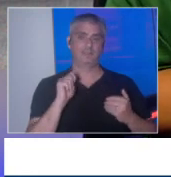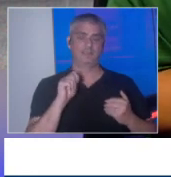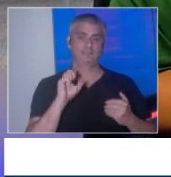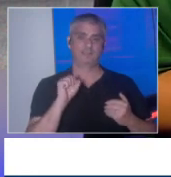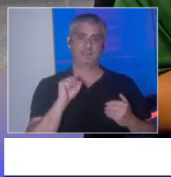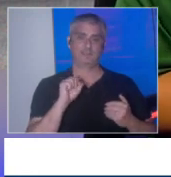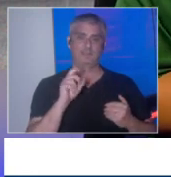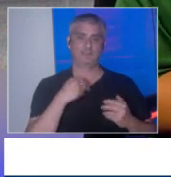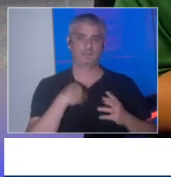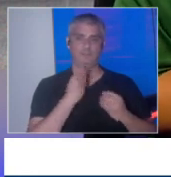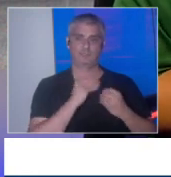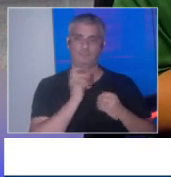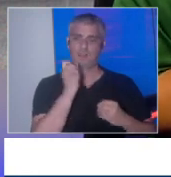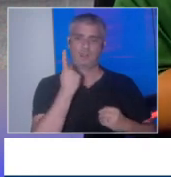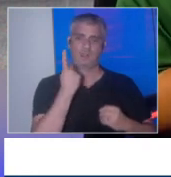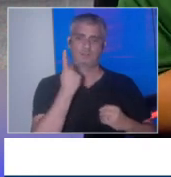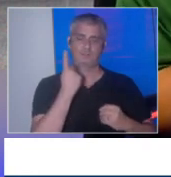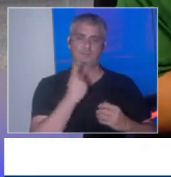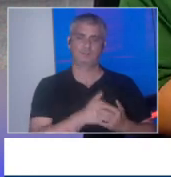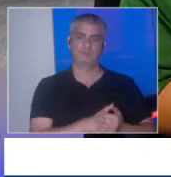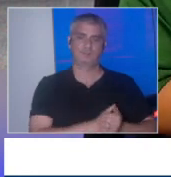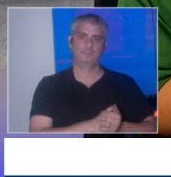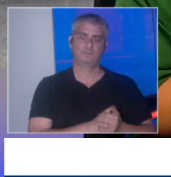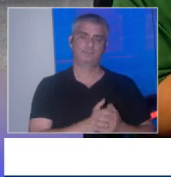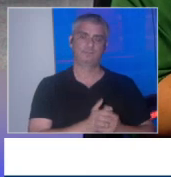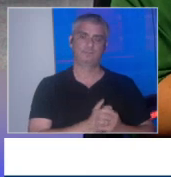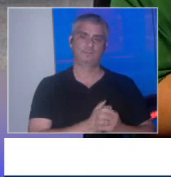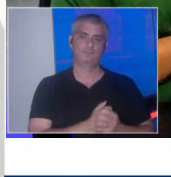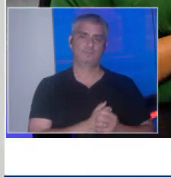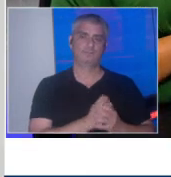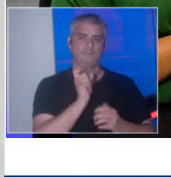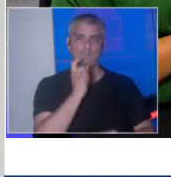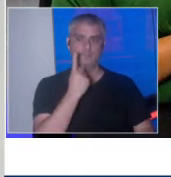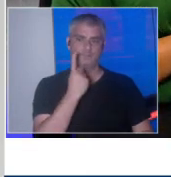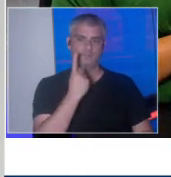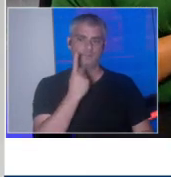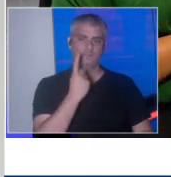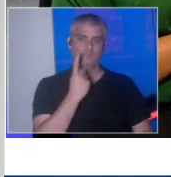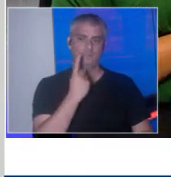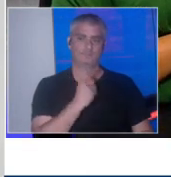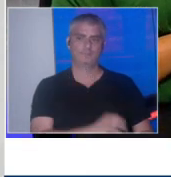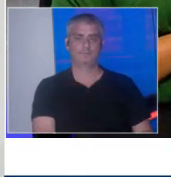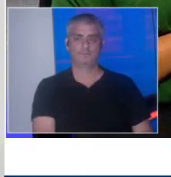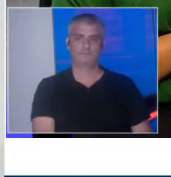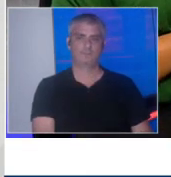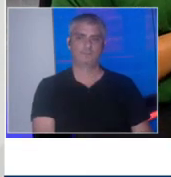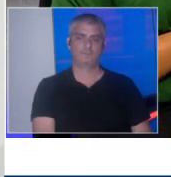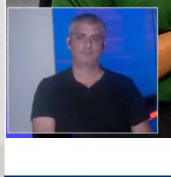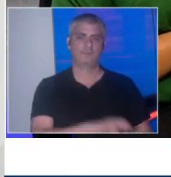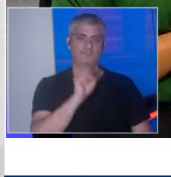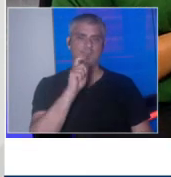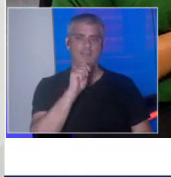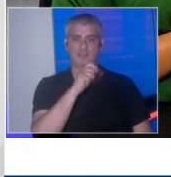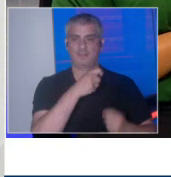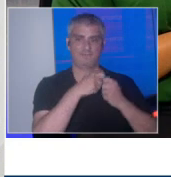המחלקה הציבורית. במילה, במילה בבקשה, אביעד, כן. קדימה. במילה. מר סטט והארגון